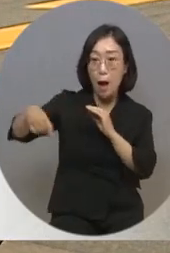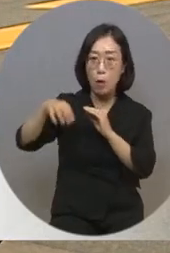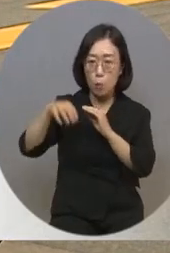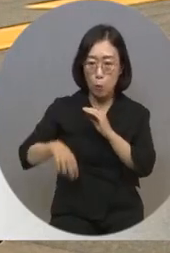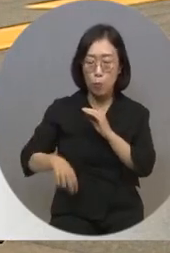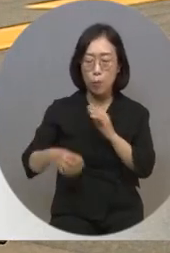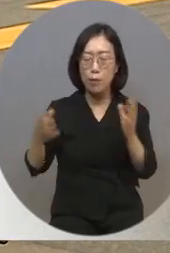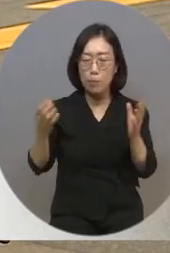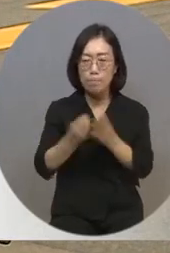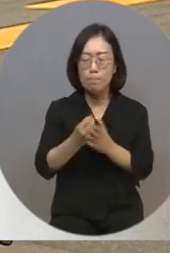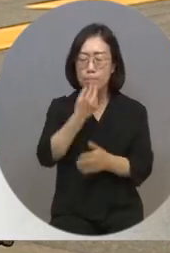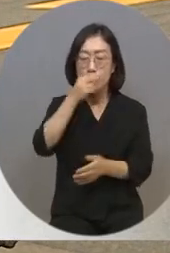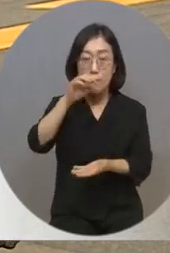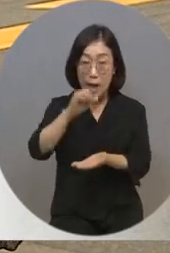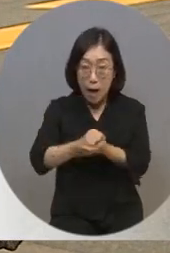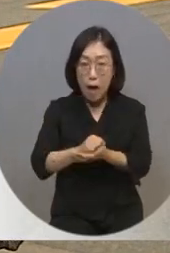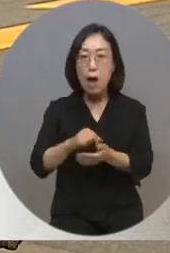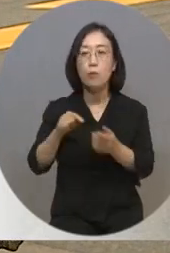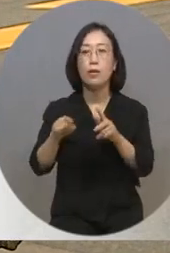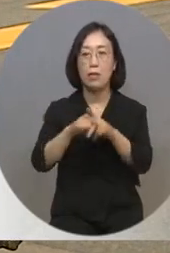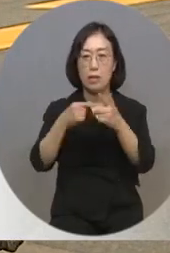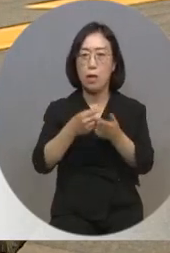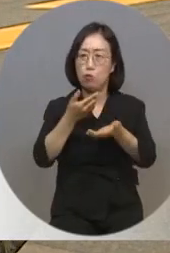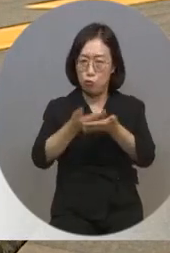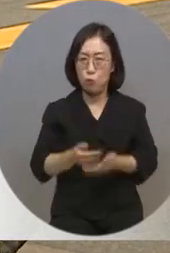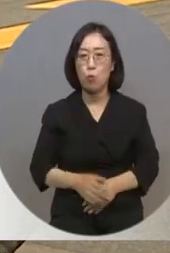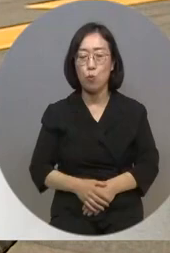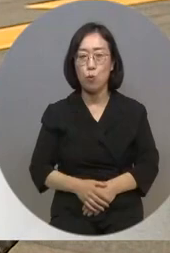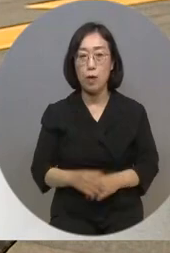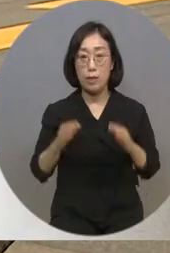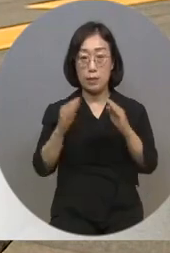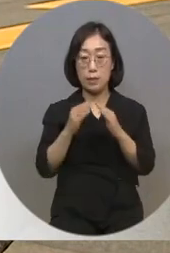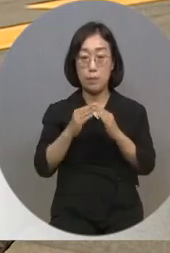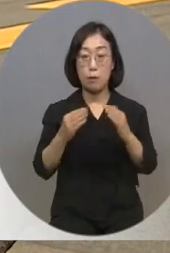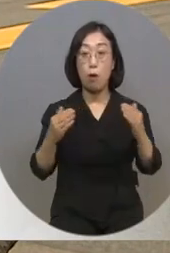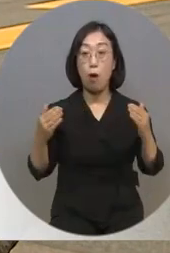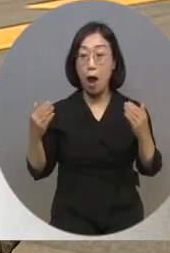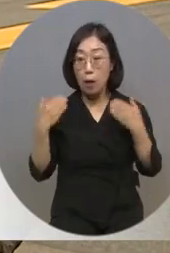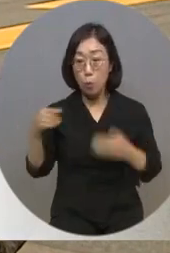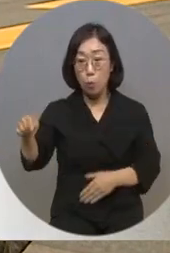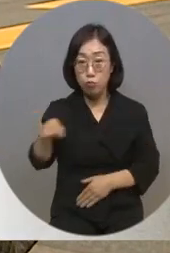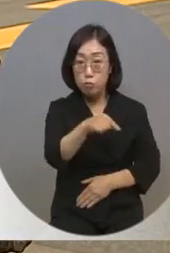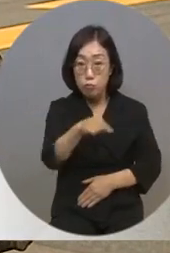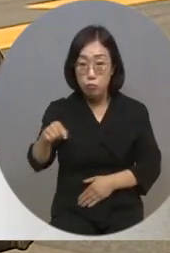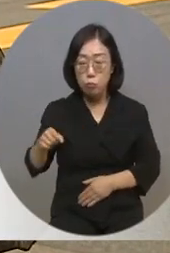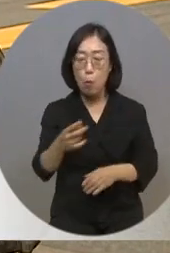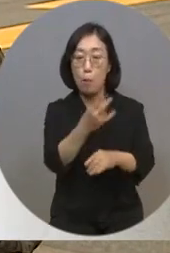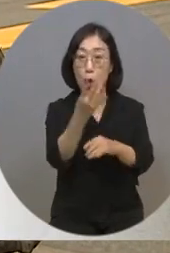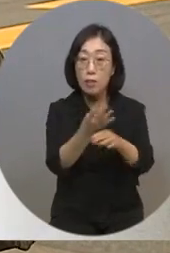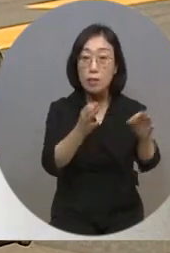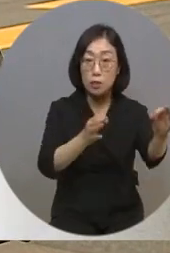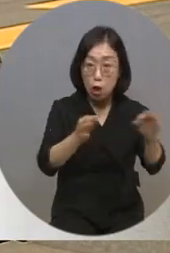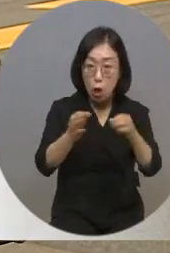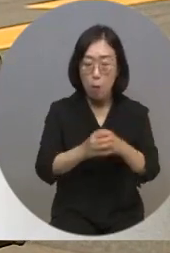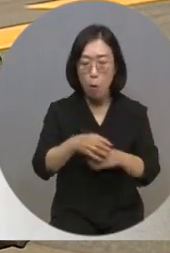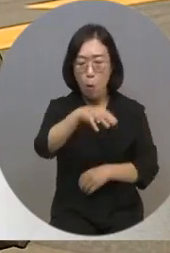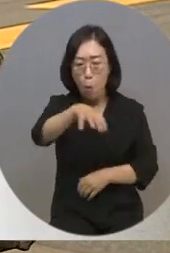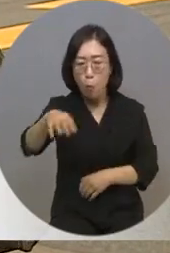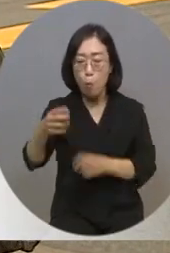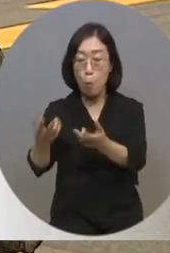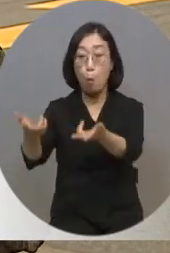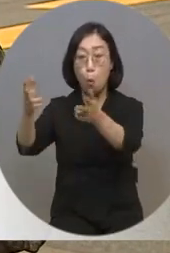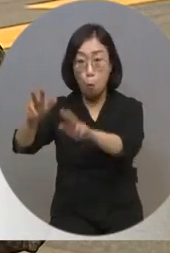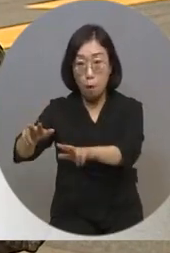이해하는 데 중요하다고 생각합니다. 예를 들어서 집에서 학교, 학교에서 집, 편의점, 가까운 공원